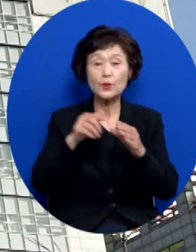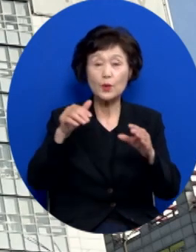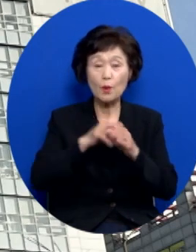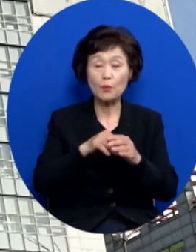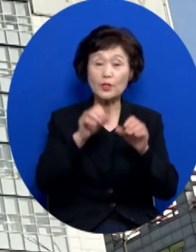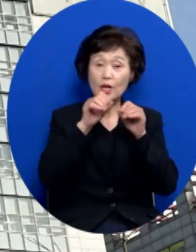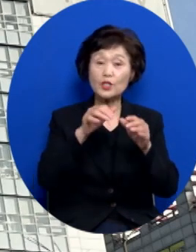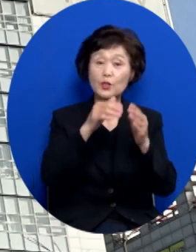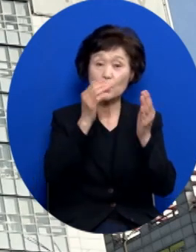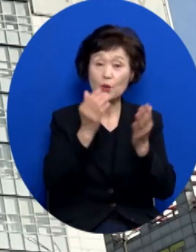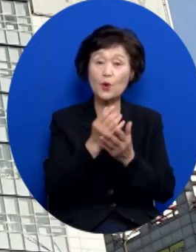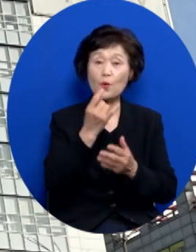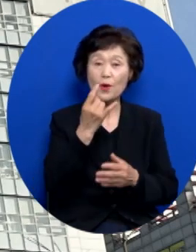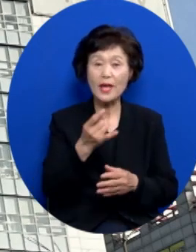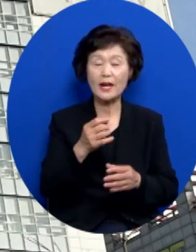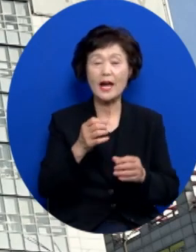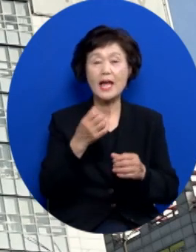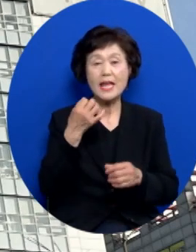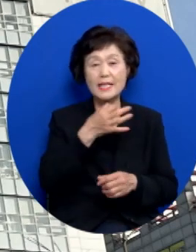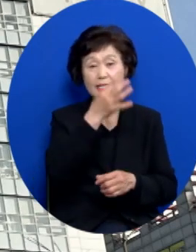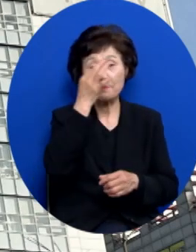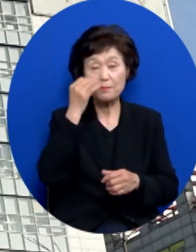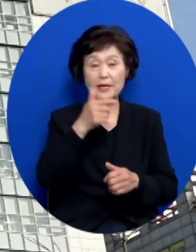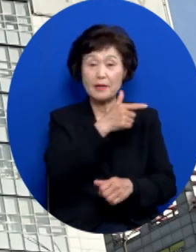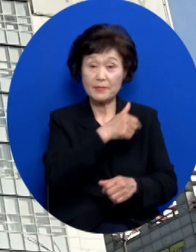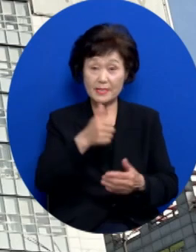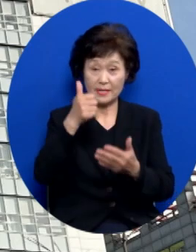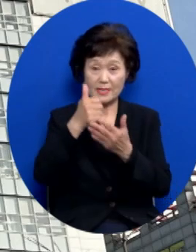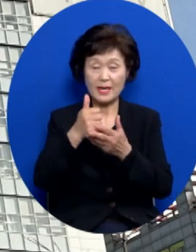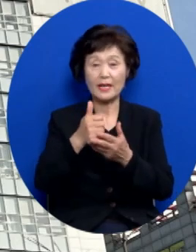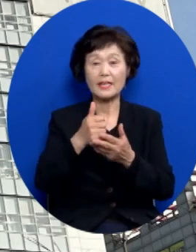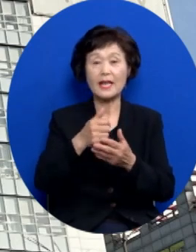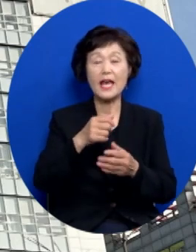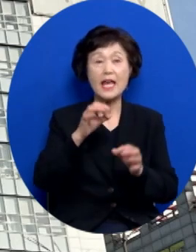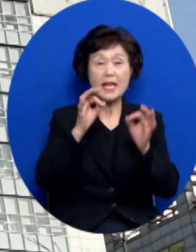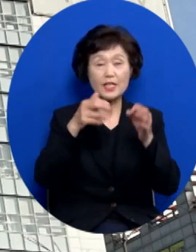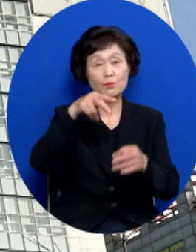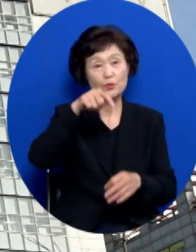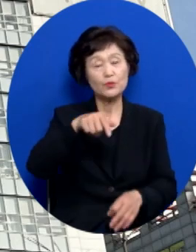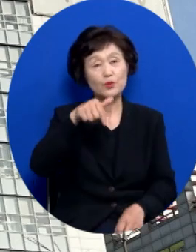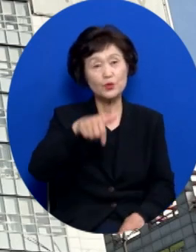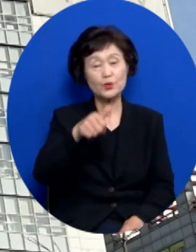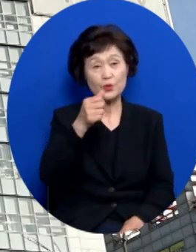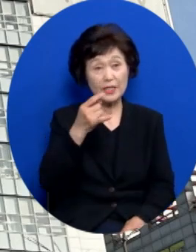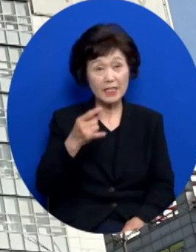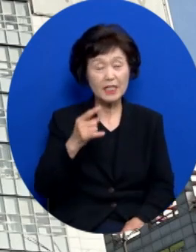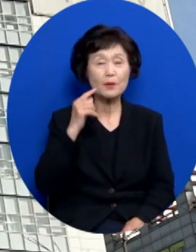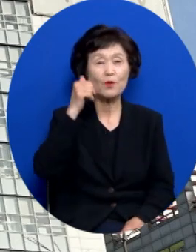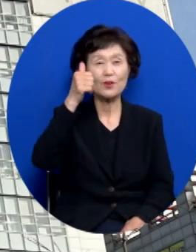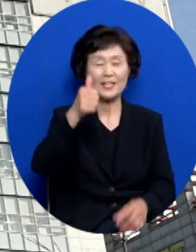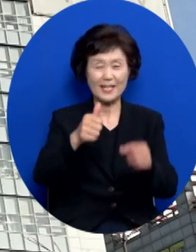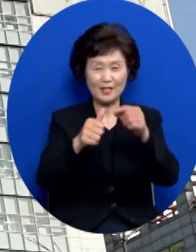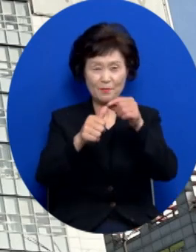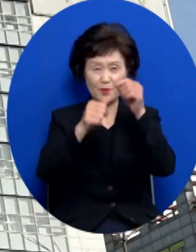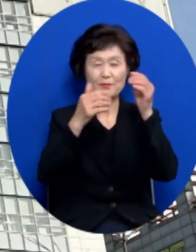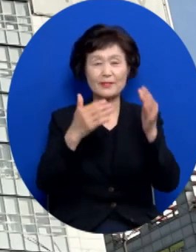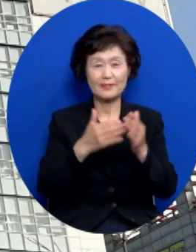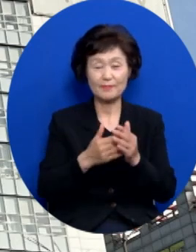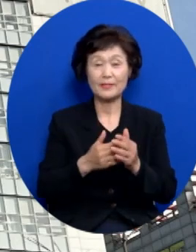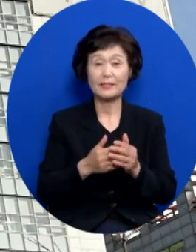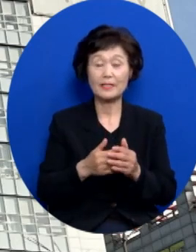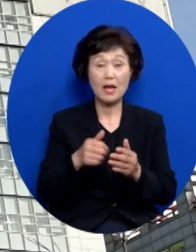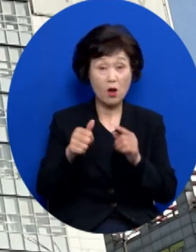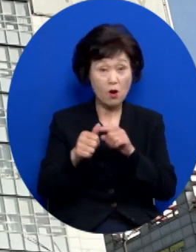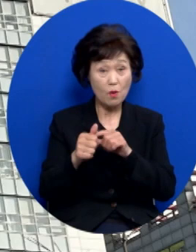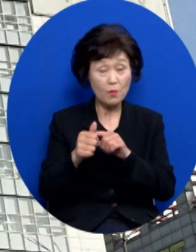기독교문화선교회가 사단법인 신바람 이사장에 광주 반석교회 김숙희 목사를 선임했습니다. 김신임 이사장은